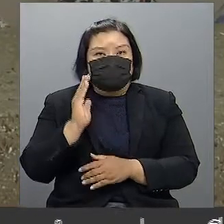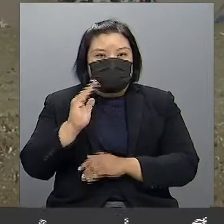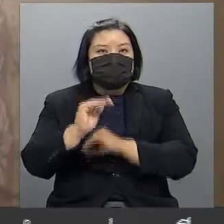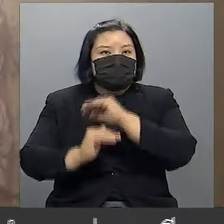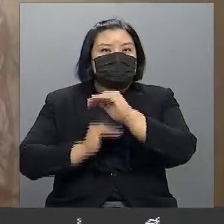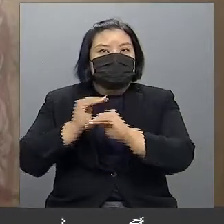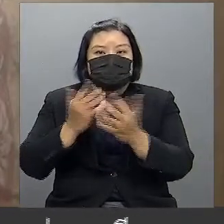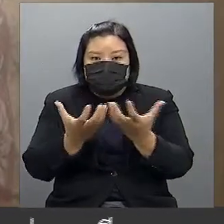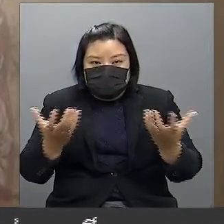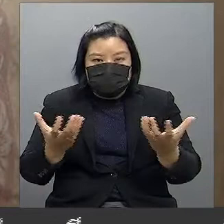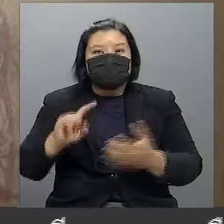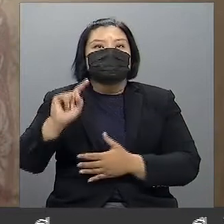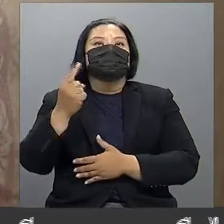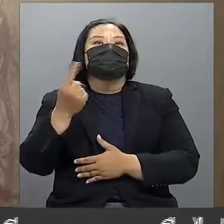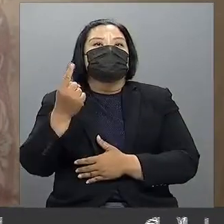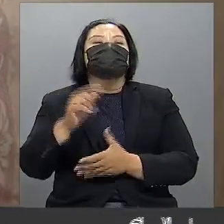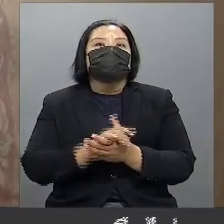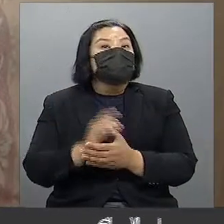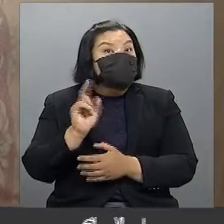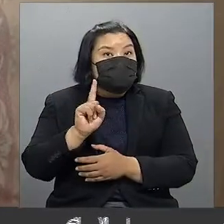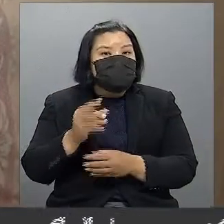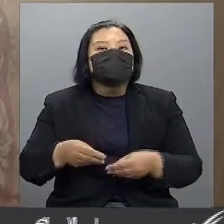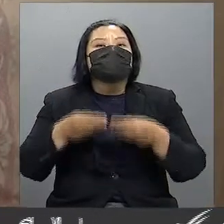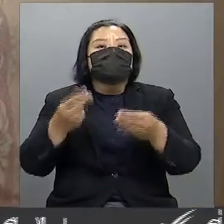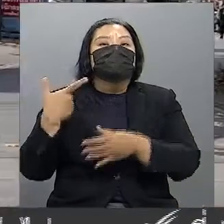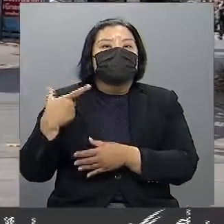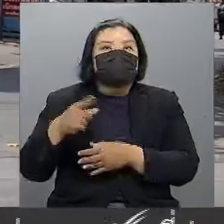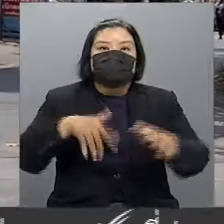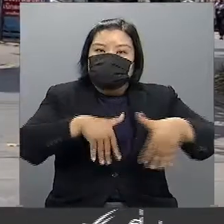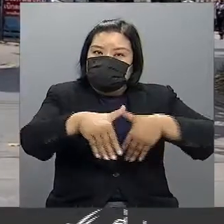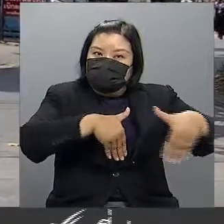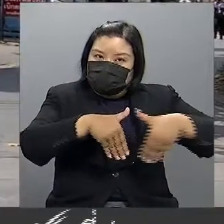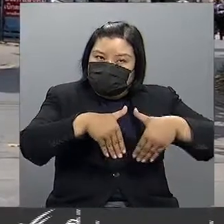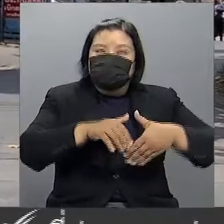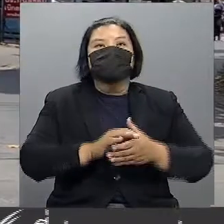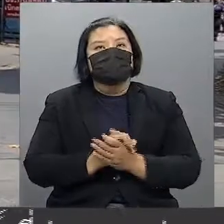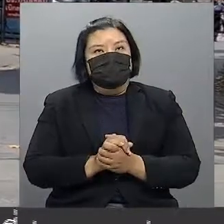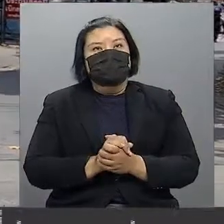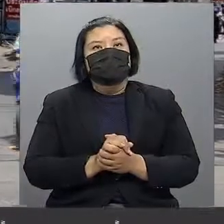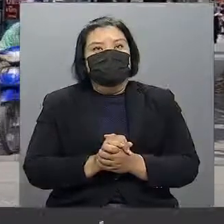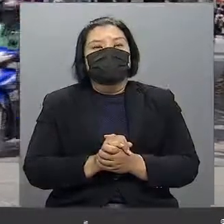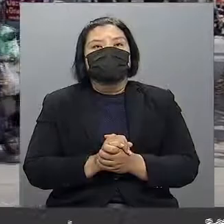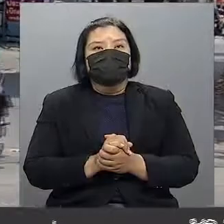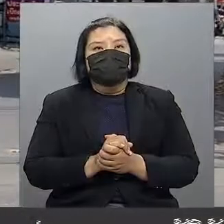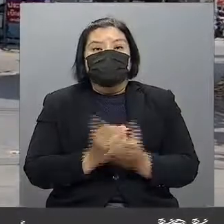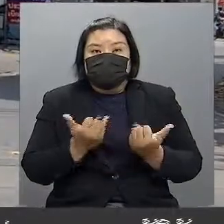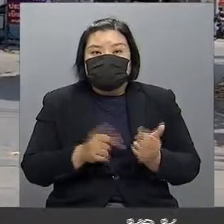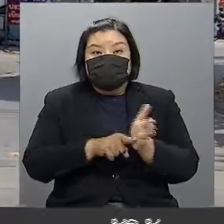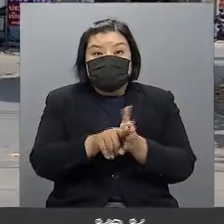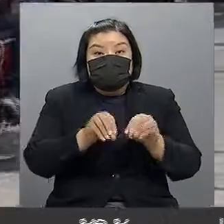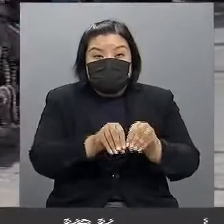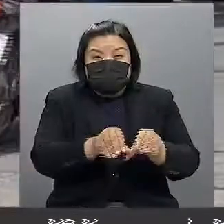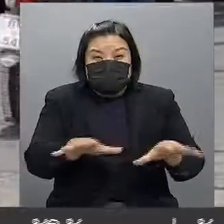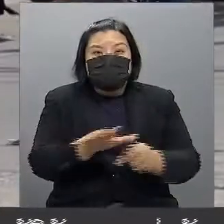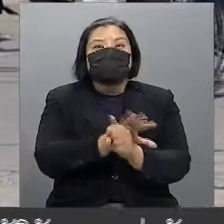เภทสำหรับบริจาคเป็นประโยชน์ต่อสาธารณะแม้การระบาดของโควิด -19 จะทำให้ป